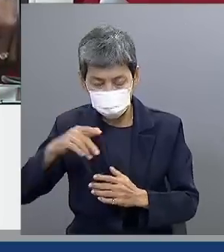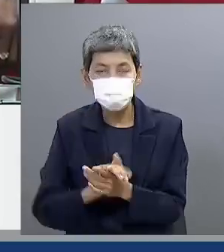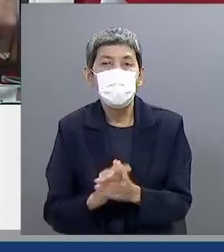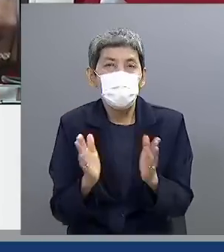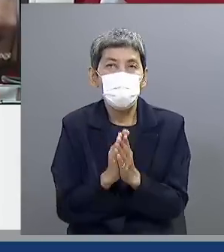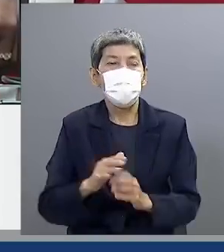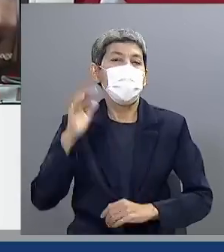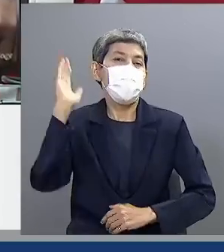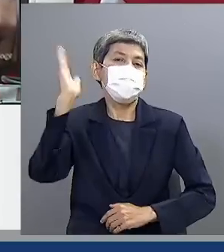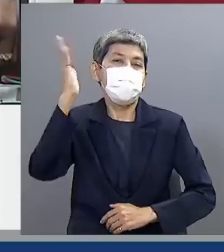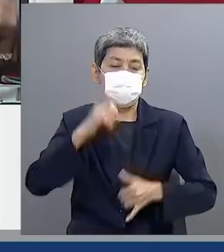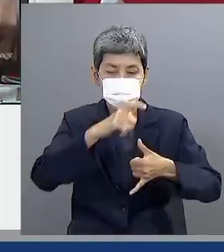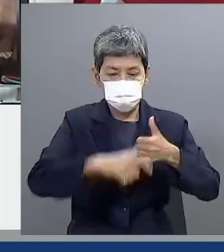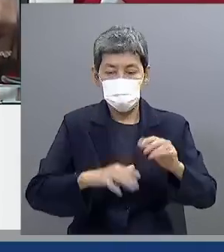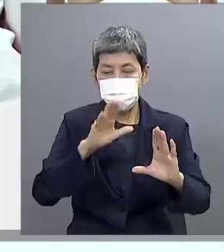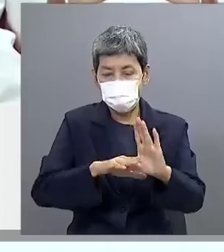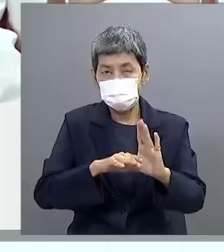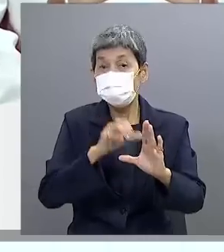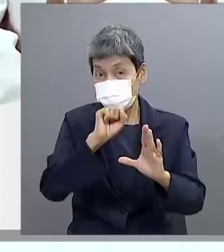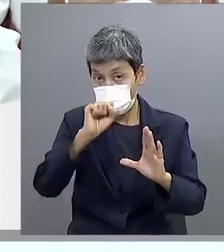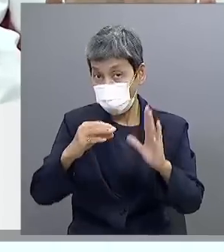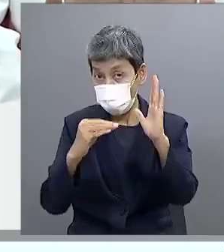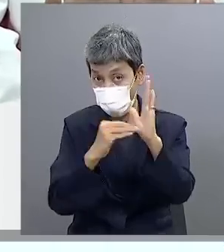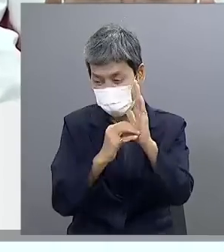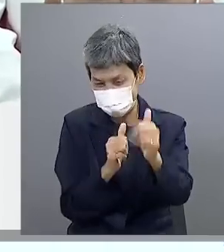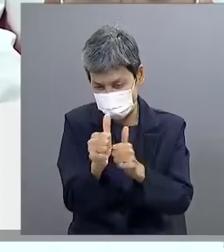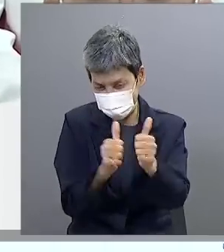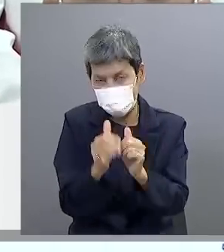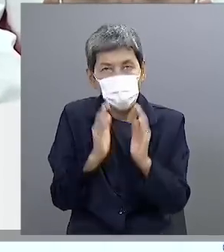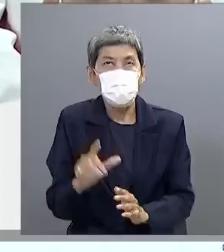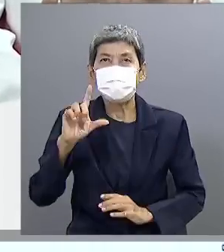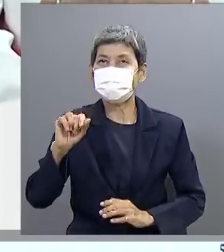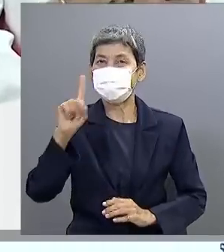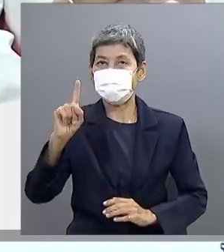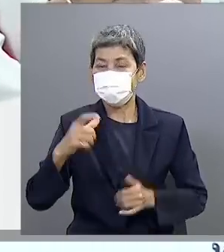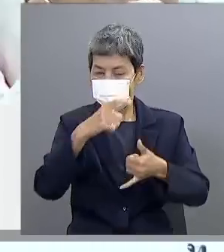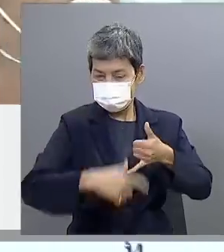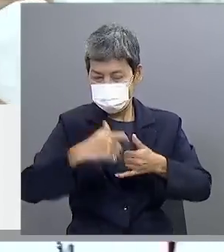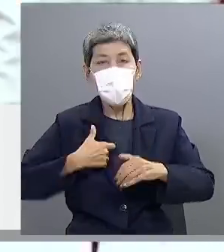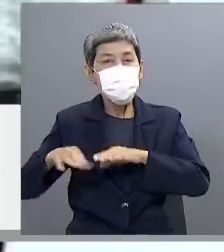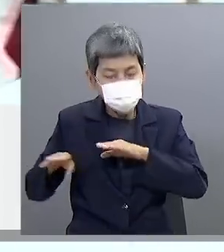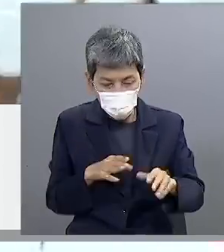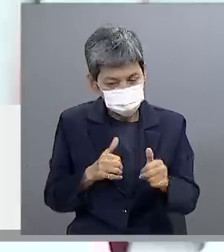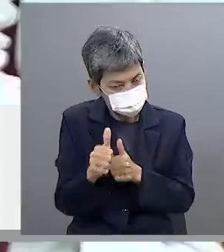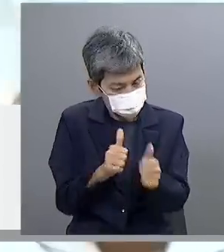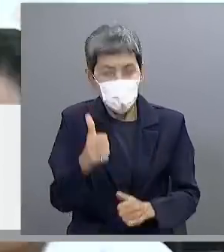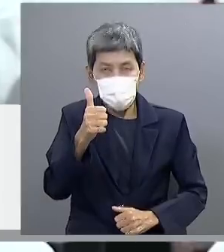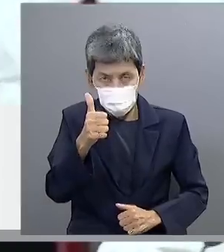าที่ผู้สมัครส.ส.กทม.ของพรรคเพื่อไทย21คนค่ะพร้อมแสดงความพร้อมที่จะสู้ศึกสนามเลือกตั้งในปีห